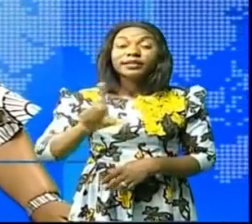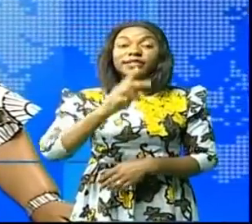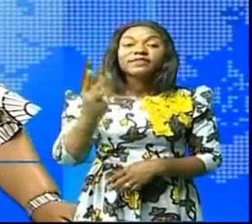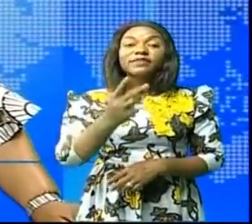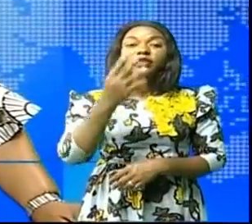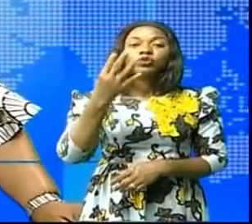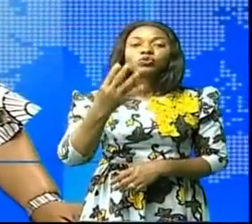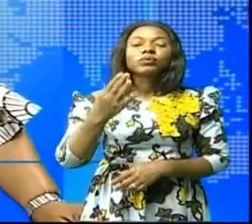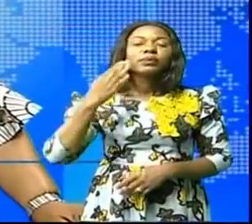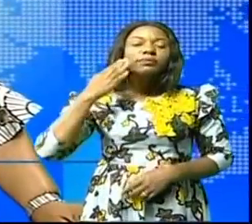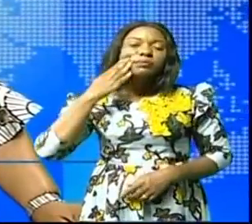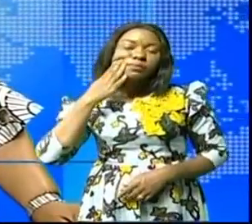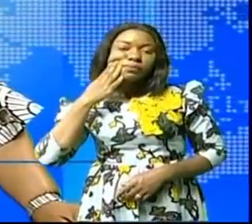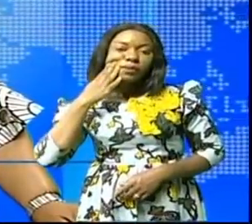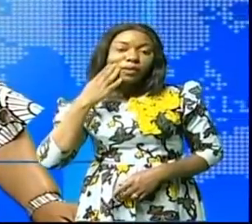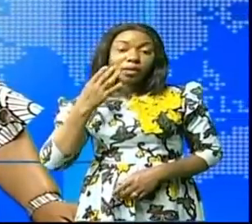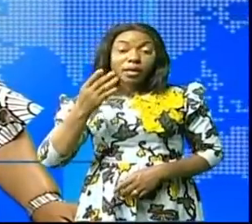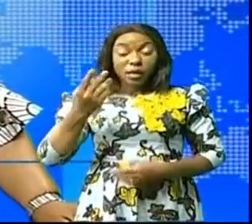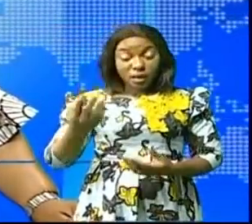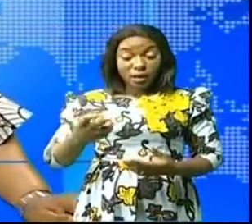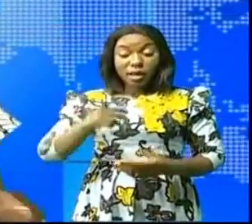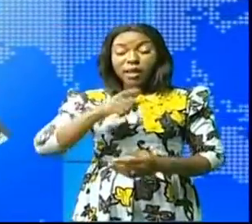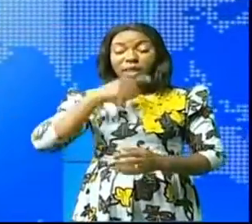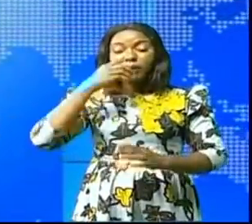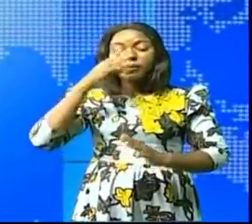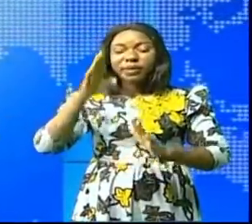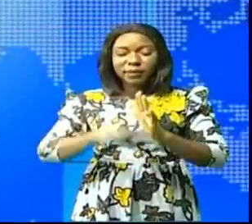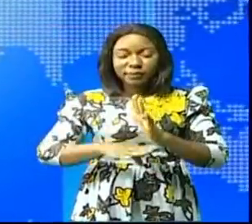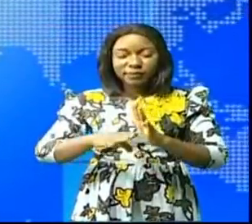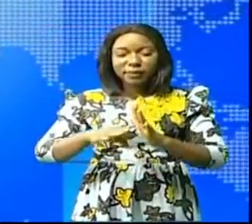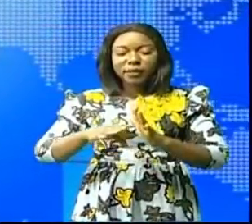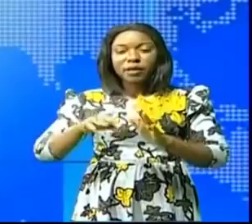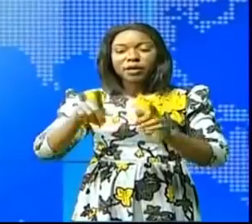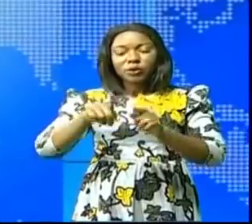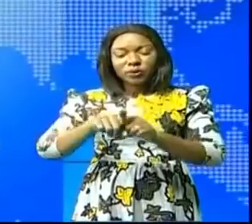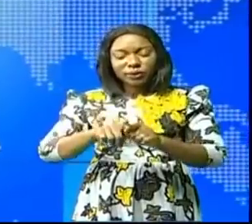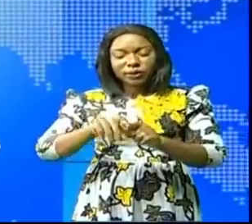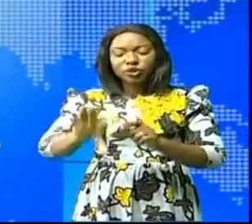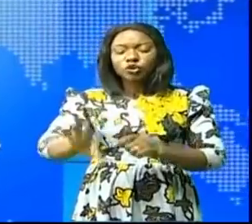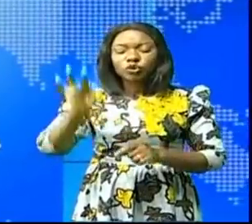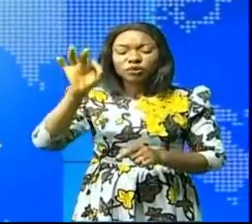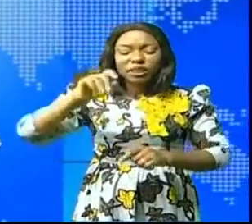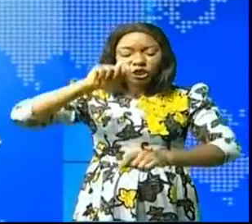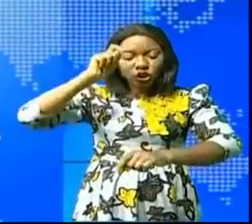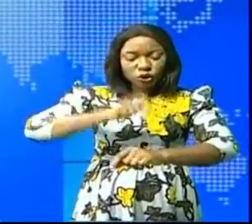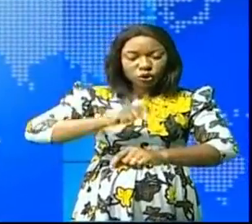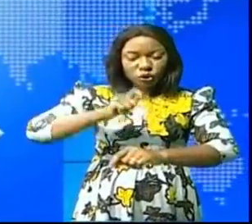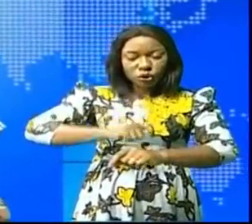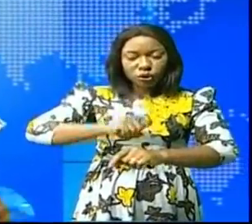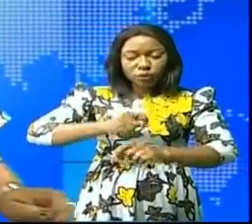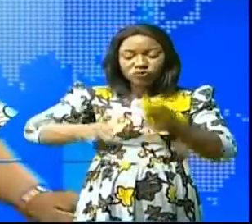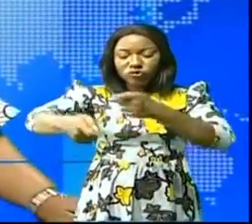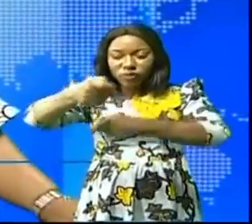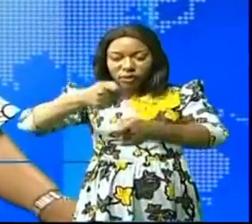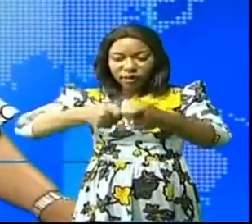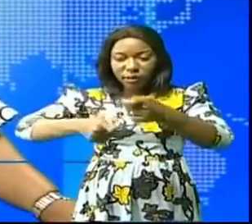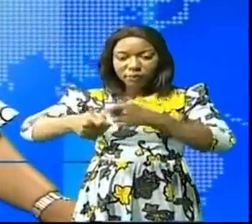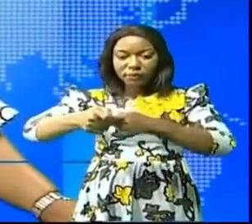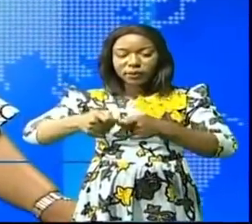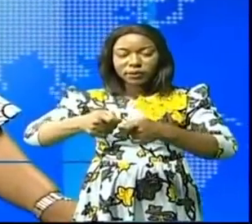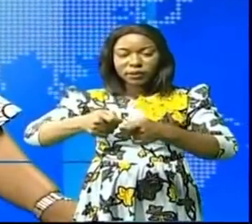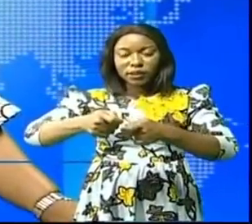Mais que les deux chambres du Parlement seront en congrès afin de désigner un juge devant remplacer Polycarpe